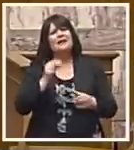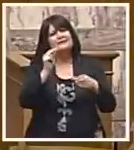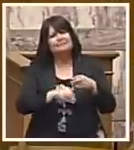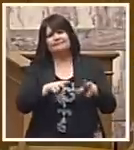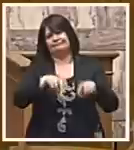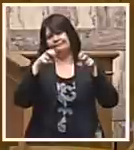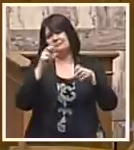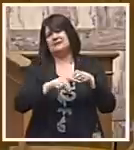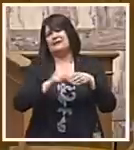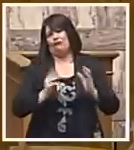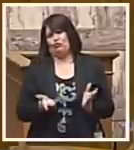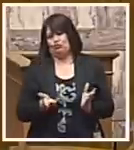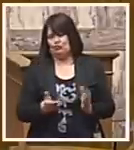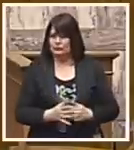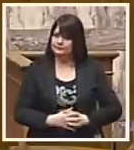πολιτών.